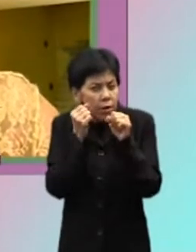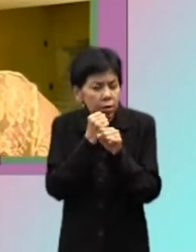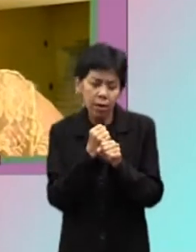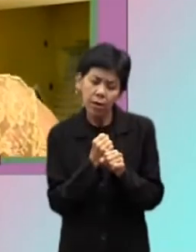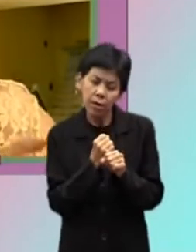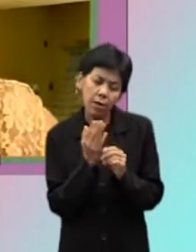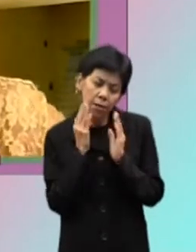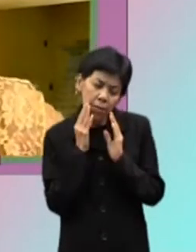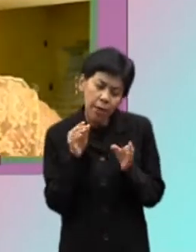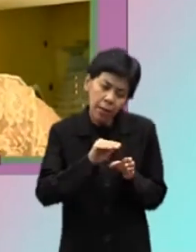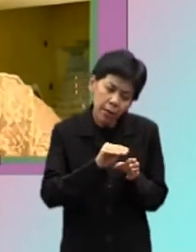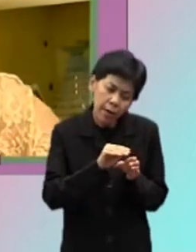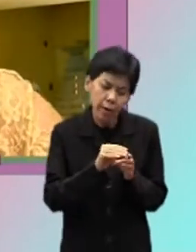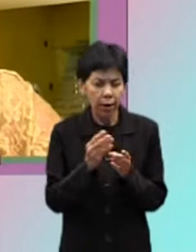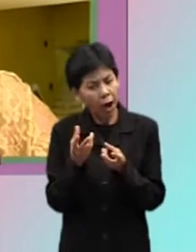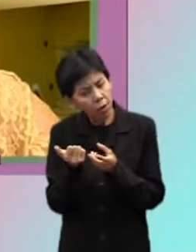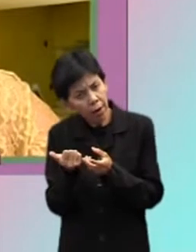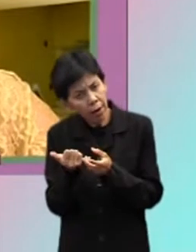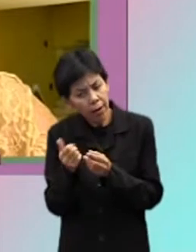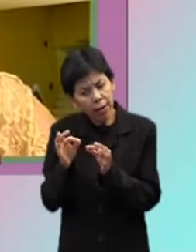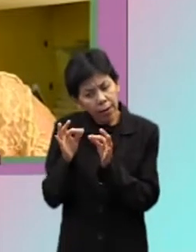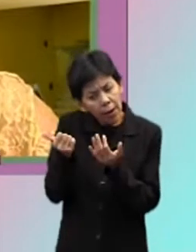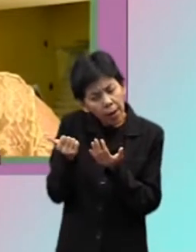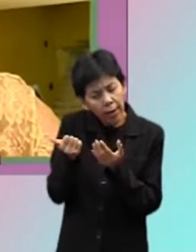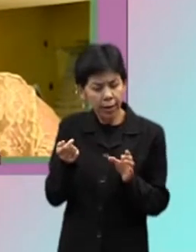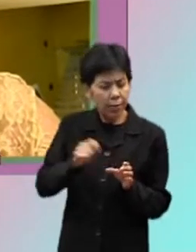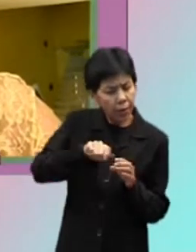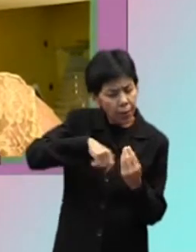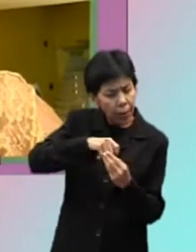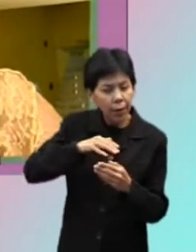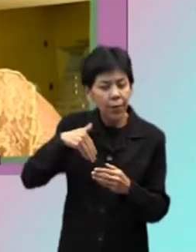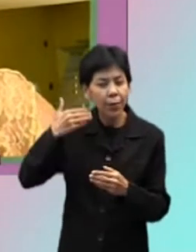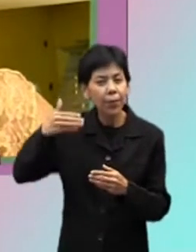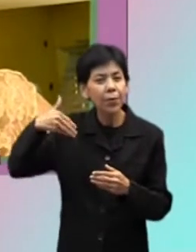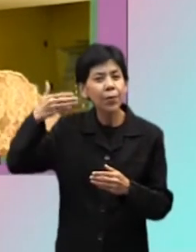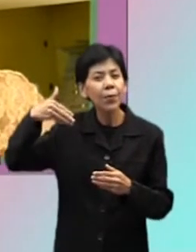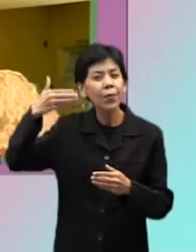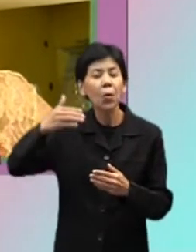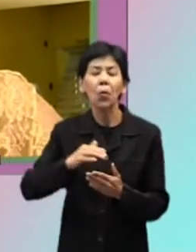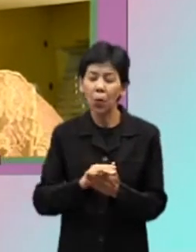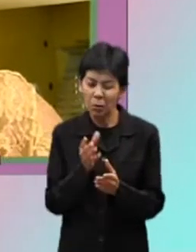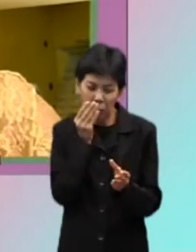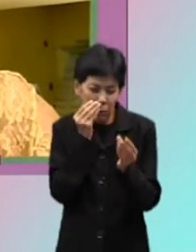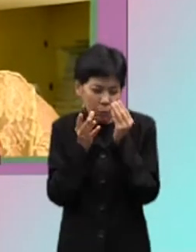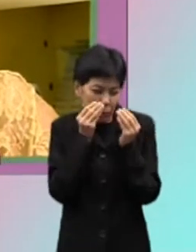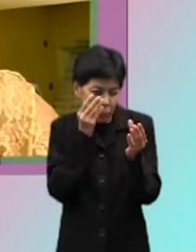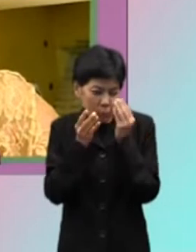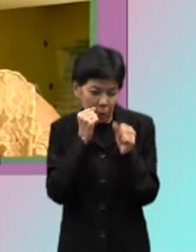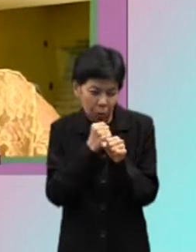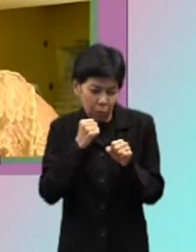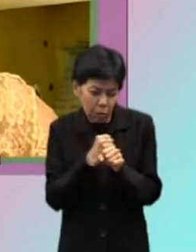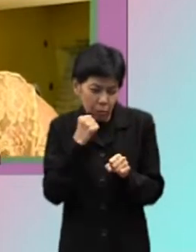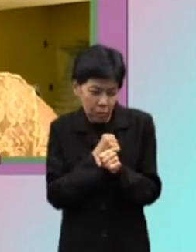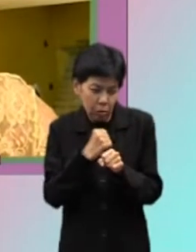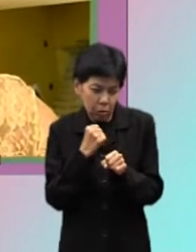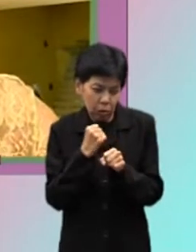แป้งอันนี้ใส่ได้ไหมใช้ข้าวอันนี้ใส่ได้ไหมใช้เจลาตินตัวนี้ใส่ได้ไหมจนกระทั่งมาถึงวันนี้ใช้เวลาในการศึกษาแล้วก็ค้นคว้าจ